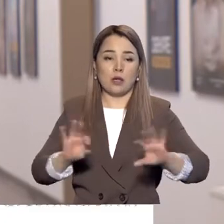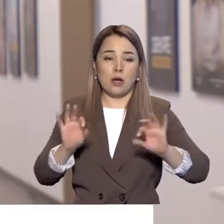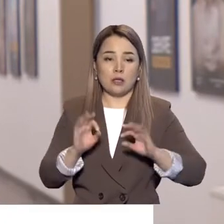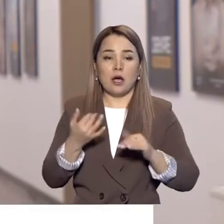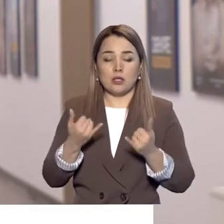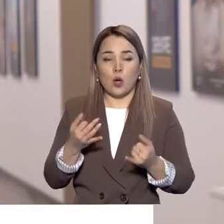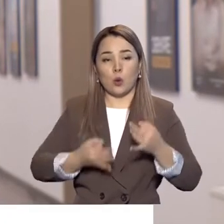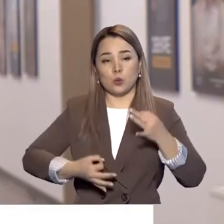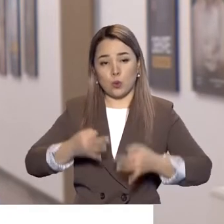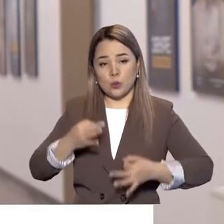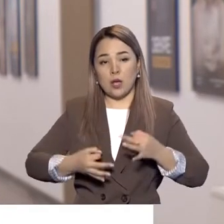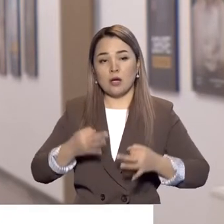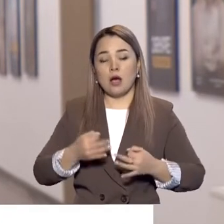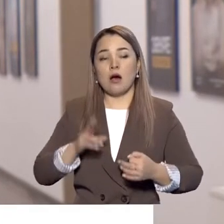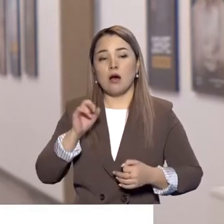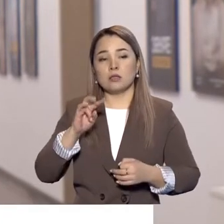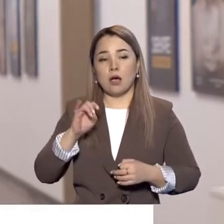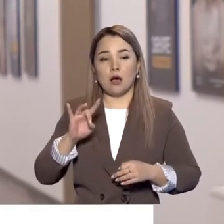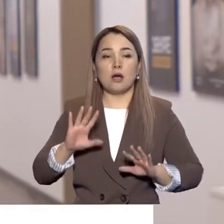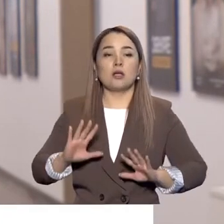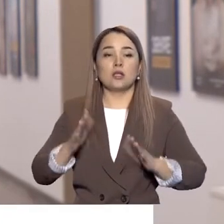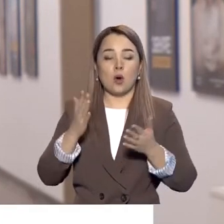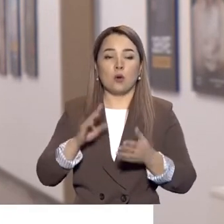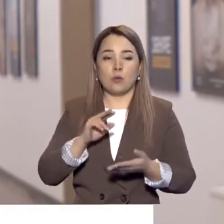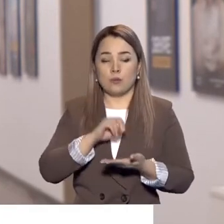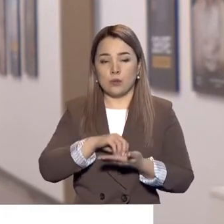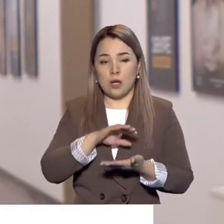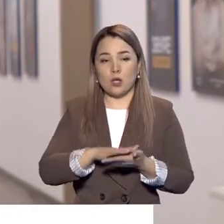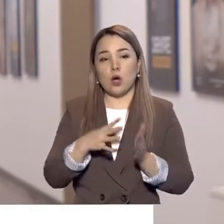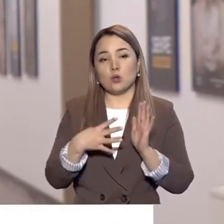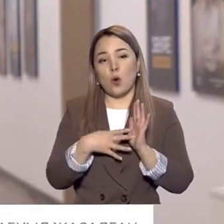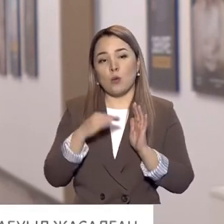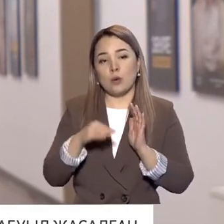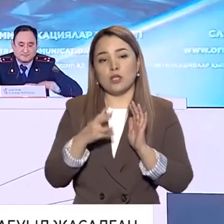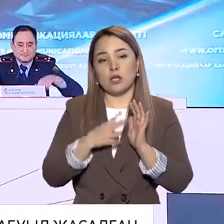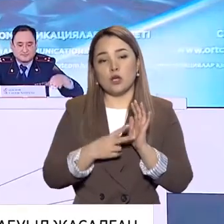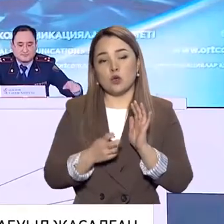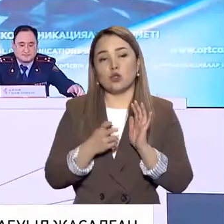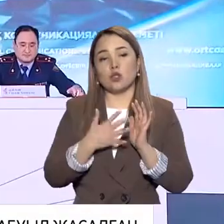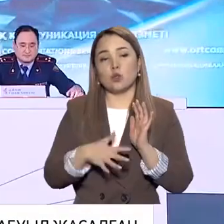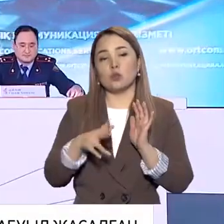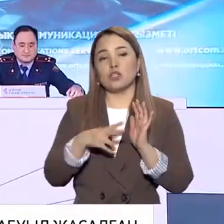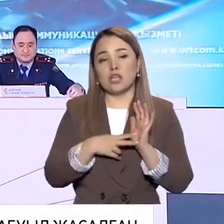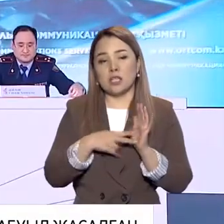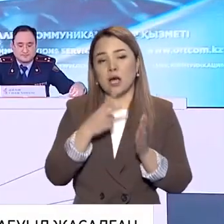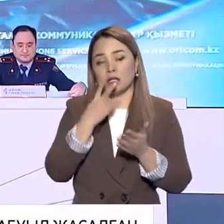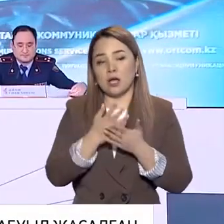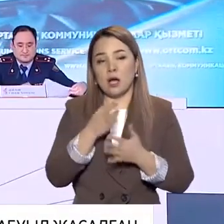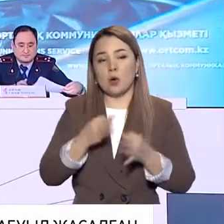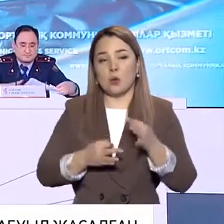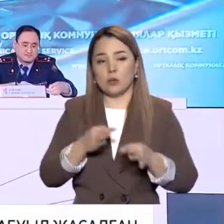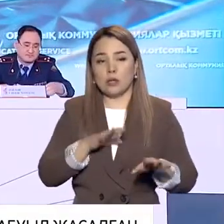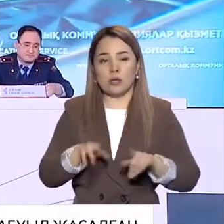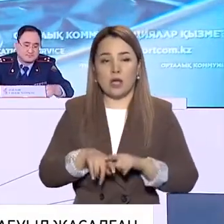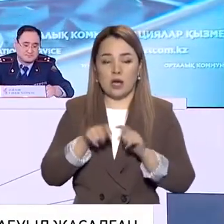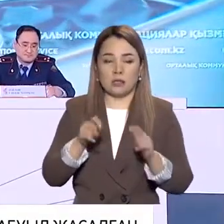бүгінде сотта қаңтардағы оқиғаларға байланысты 9257 әкімшілік іс қаралған. Олардың ішінде